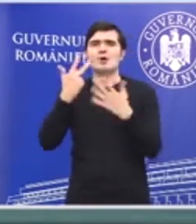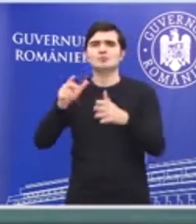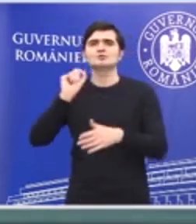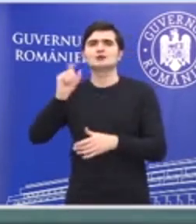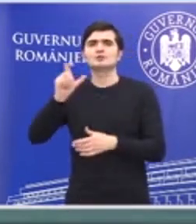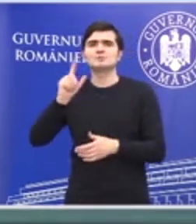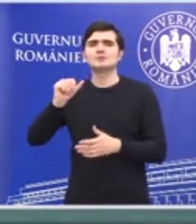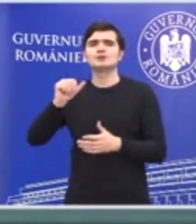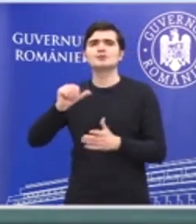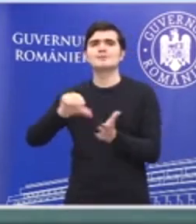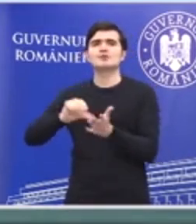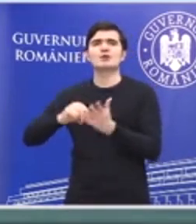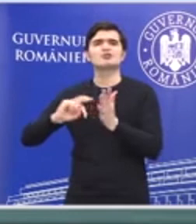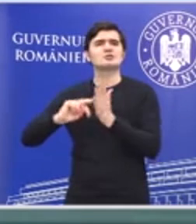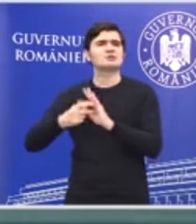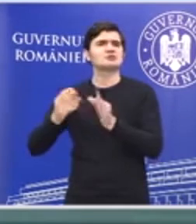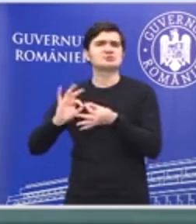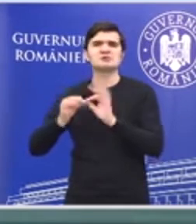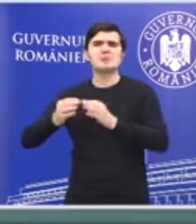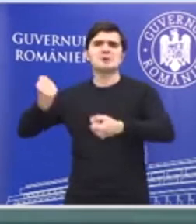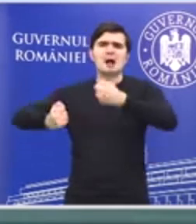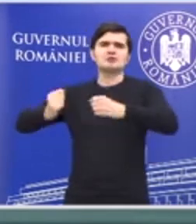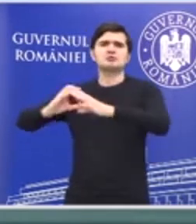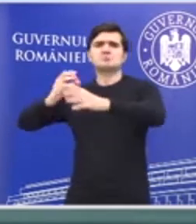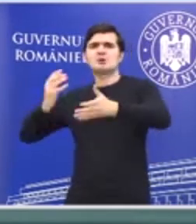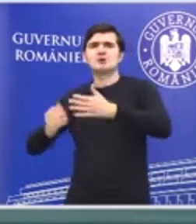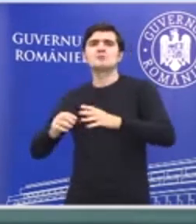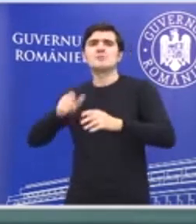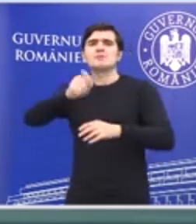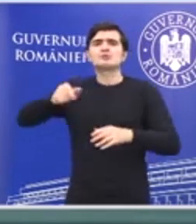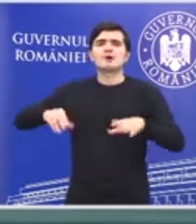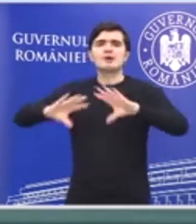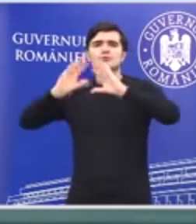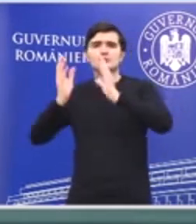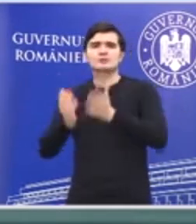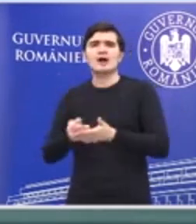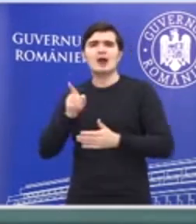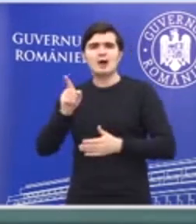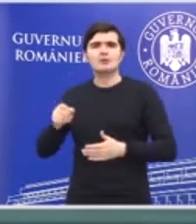tehnice, un total personal angrenat de